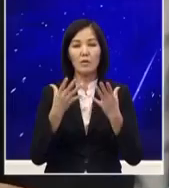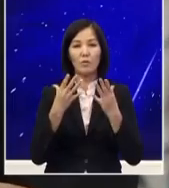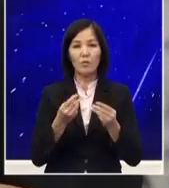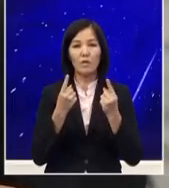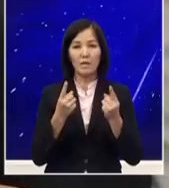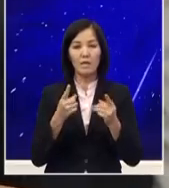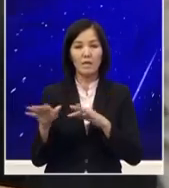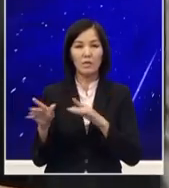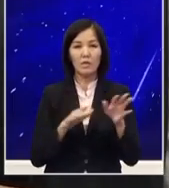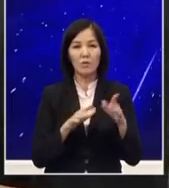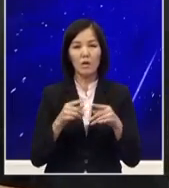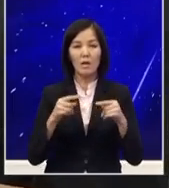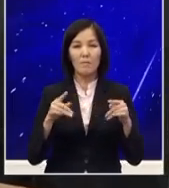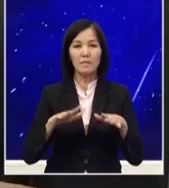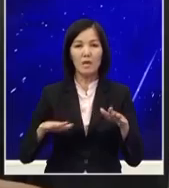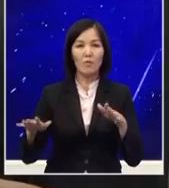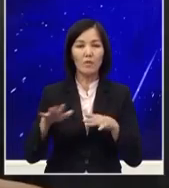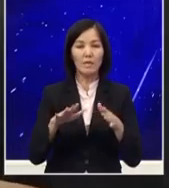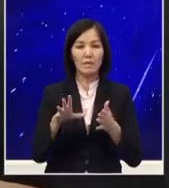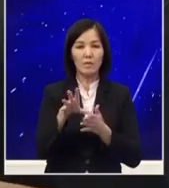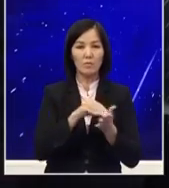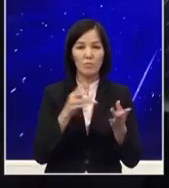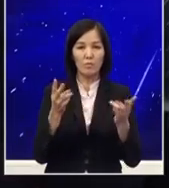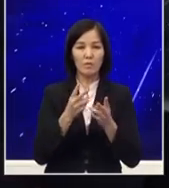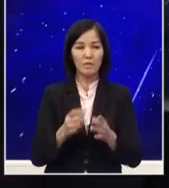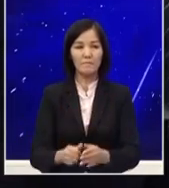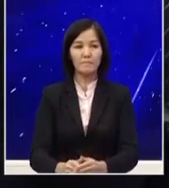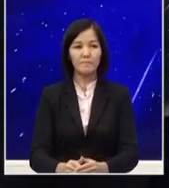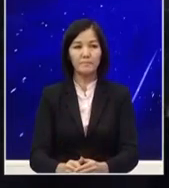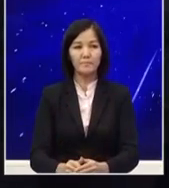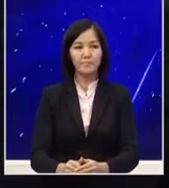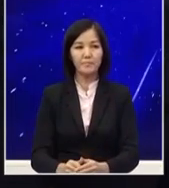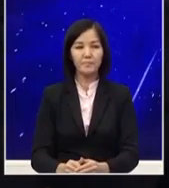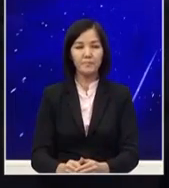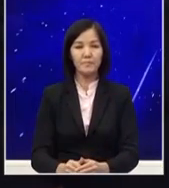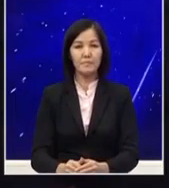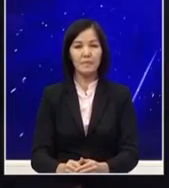іс өңірдің өзге де аудандарына үлгі болуы тиіс.